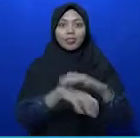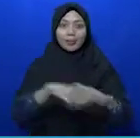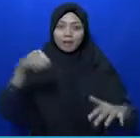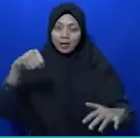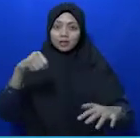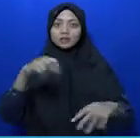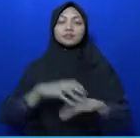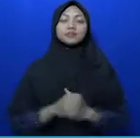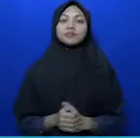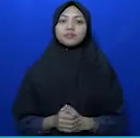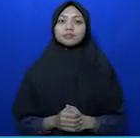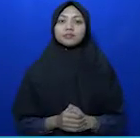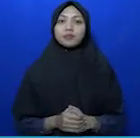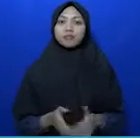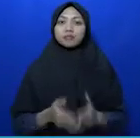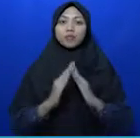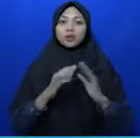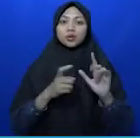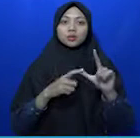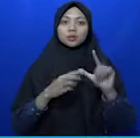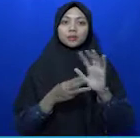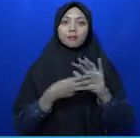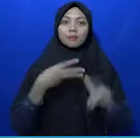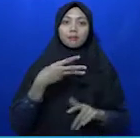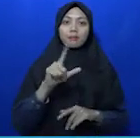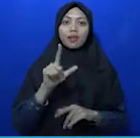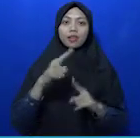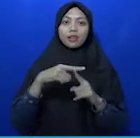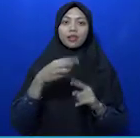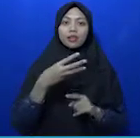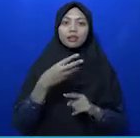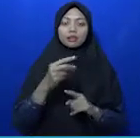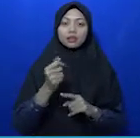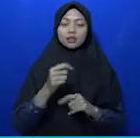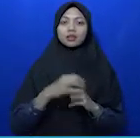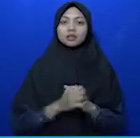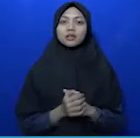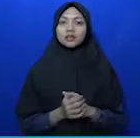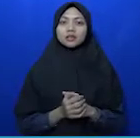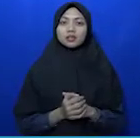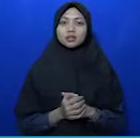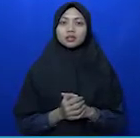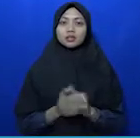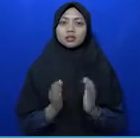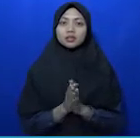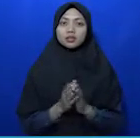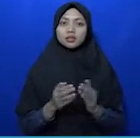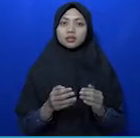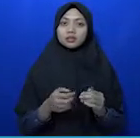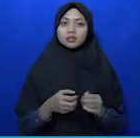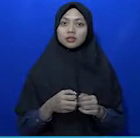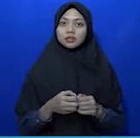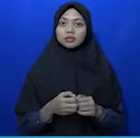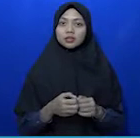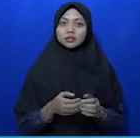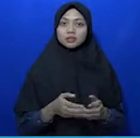hilir pembangunan smelter, bagi perusahaan yang melakukan kegiatan penambangan bawah tanah dan penambangan terbuka serta mengambil smelter